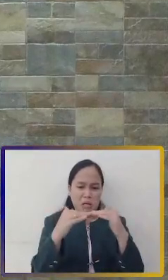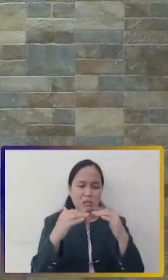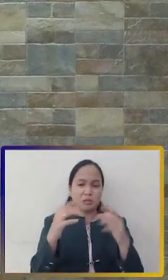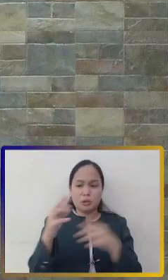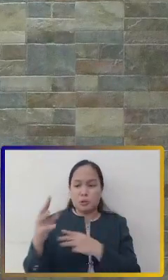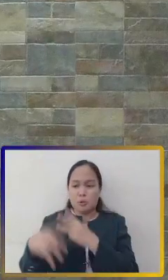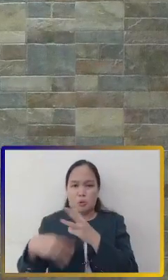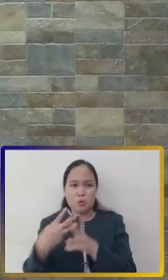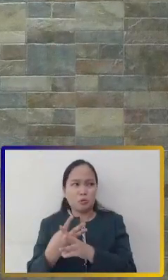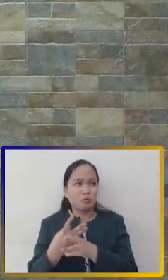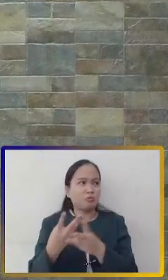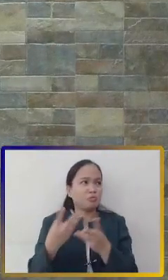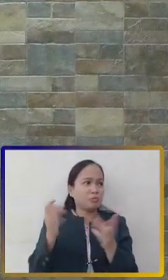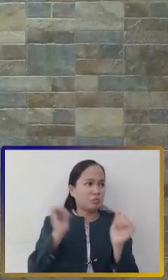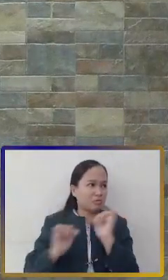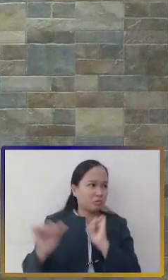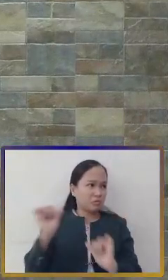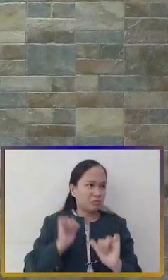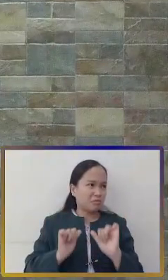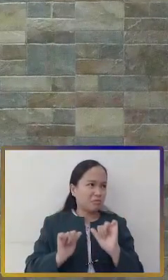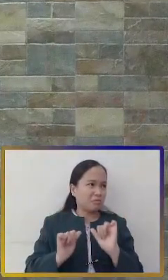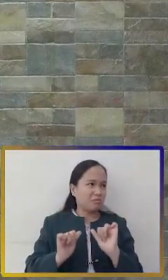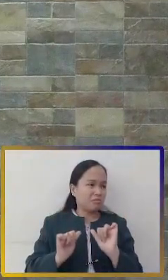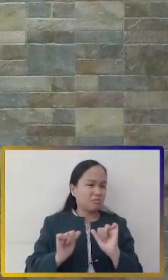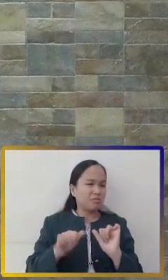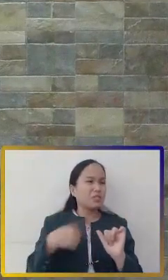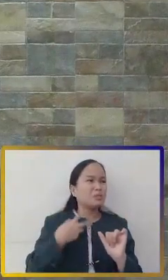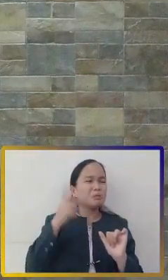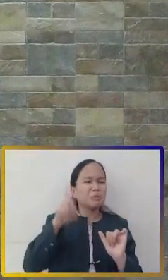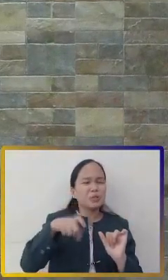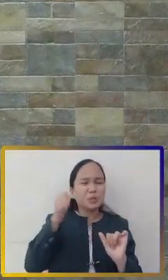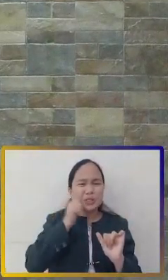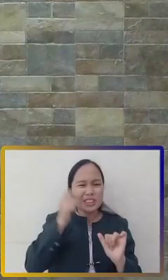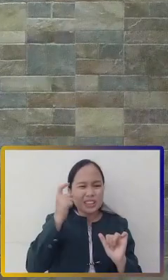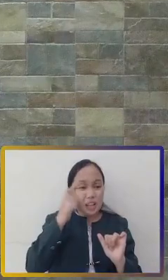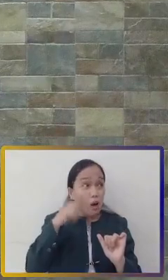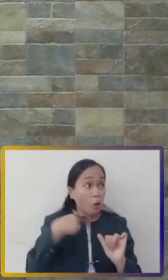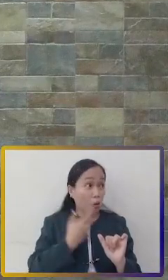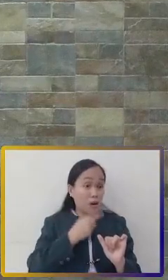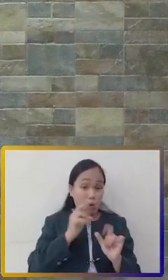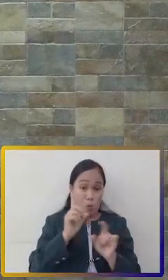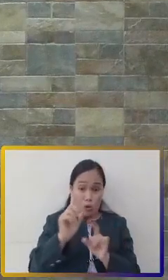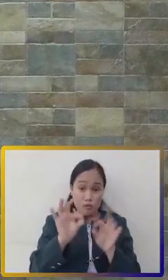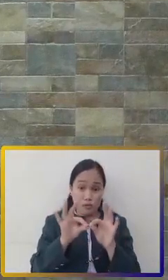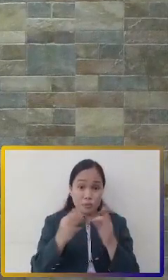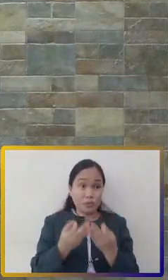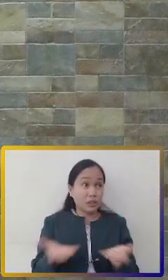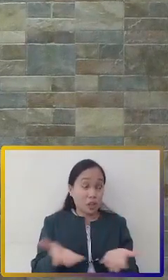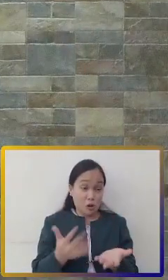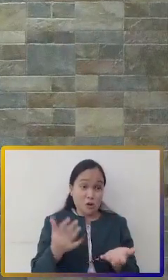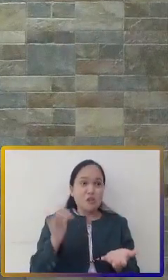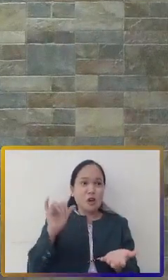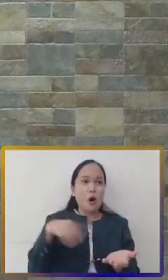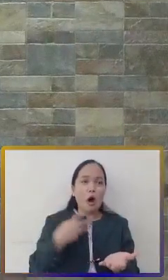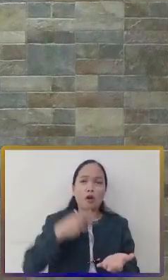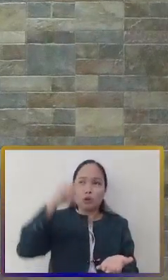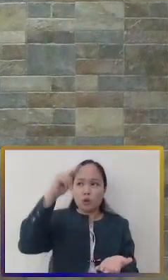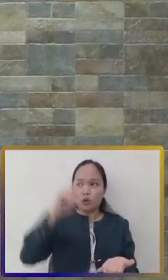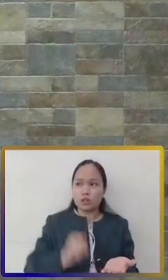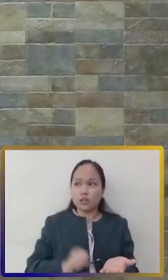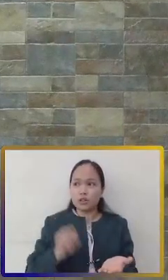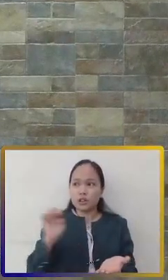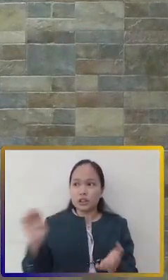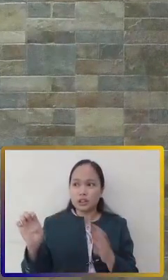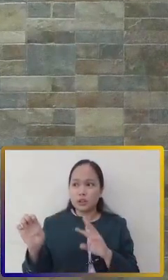pagtuunan ng pansin, mga kapatid. Sabi ko nga po sa inyo, be isang pamilya po tayo. Bagamat marami tayong areas, north, south, east,